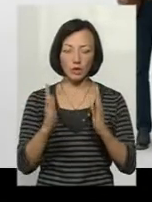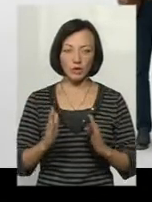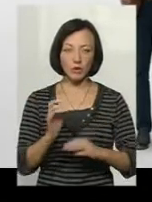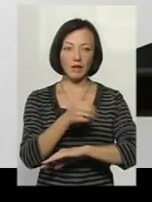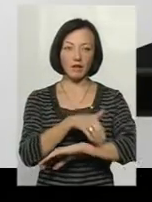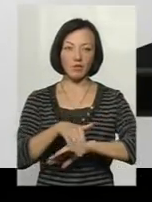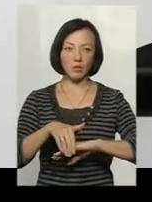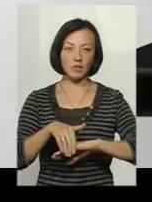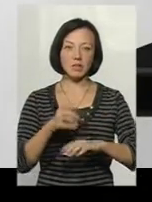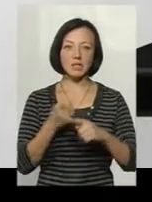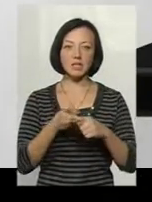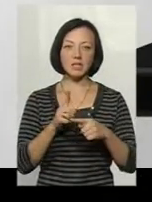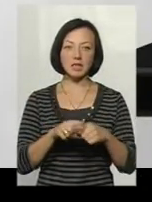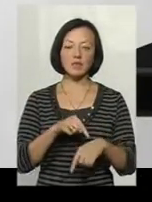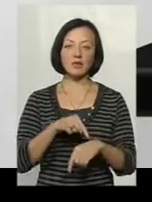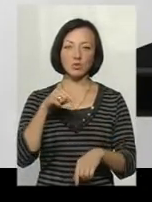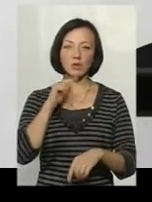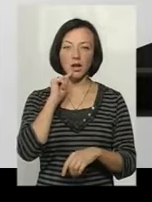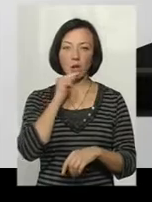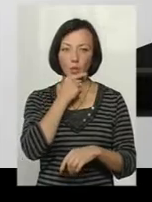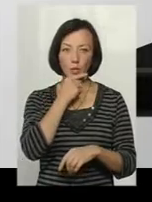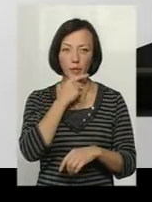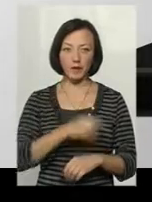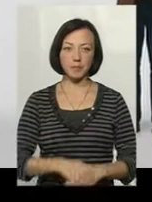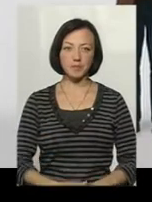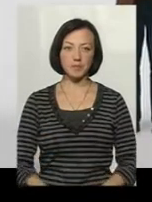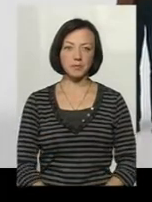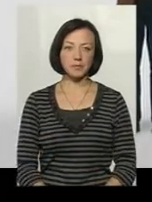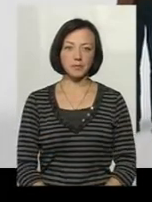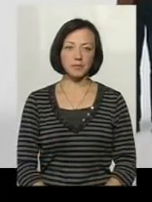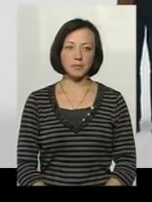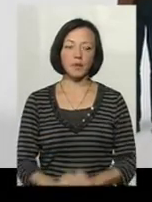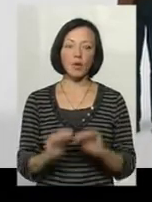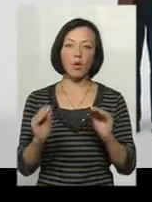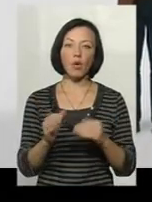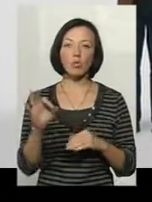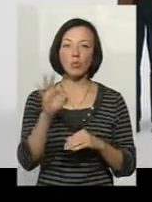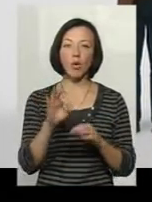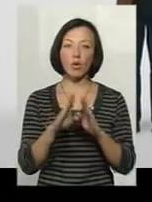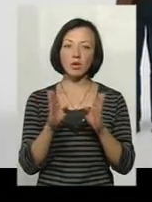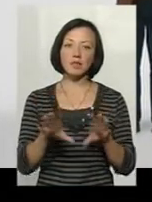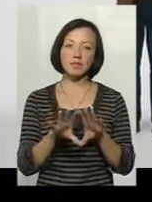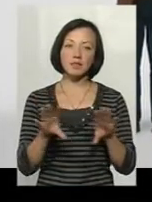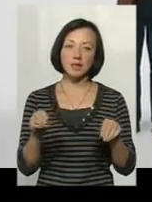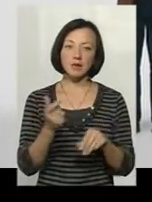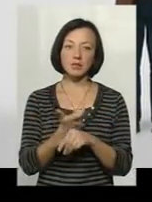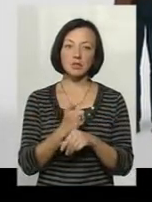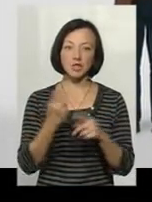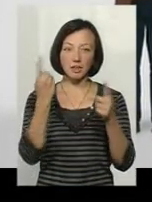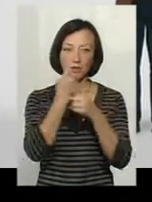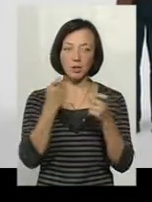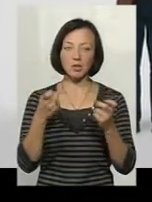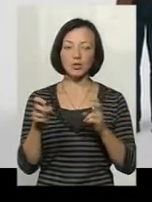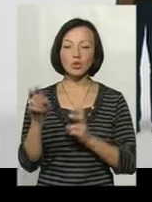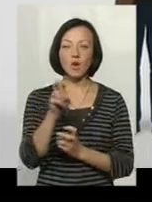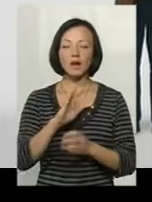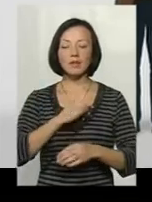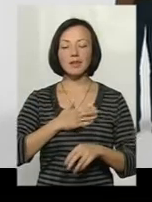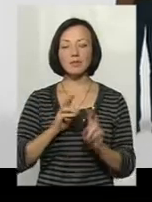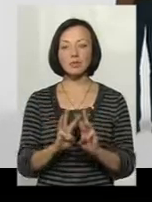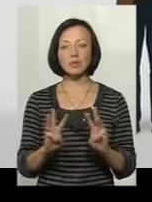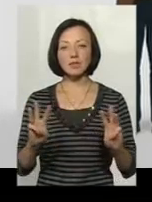вулиці. І це відчутна економія. Коротко про котли – це все. Більше інформації шукайте на нашому